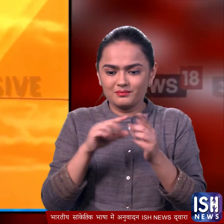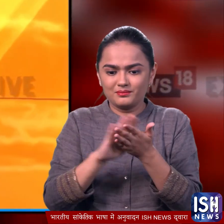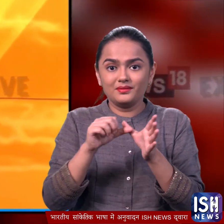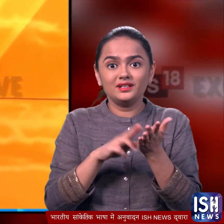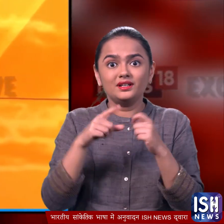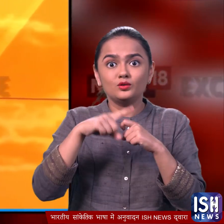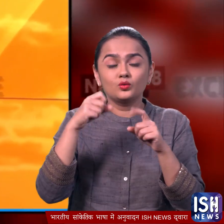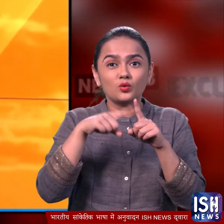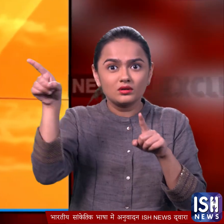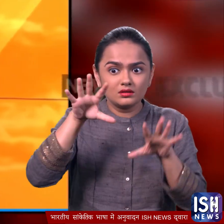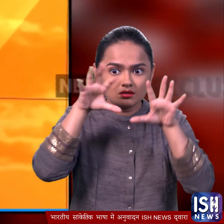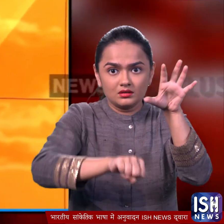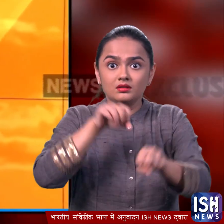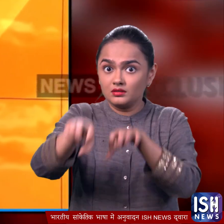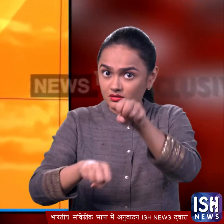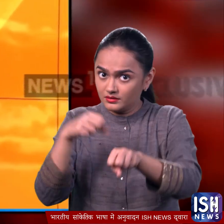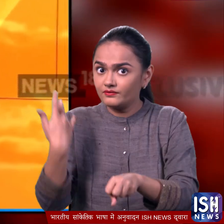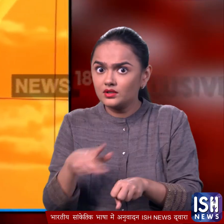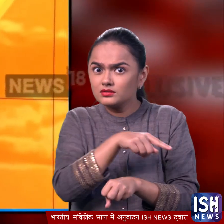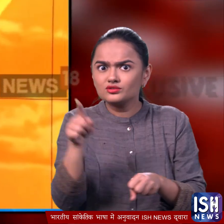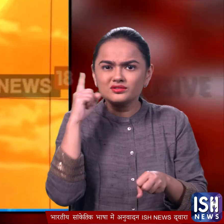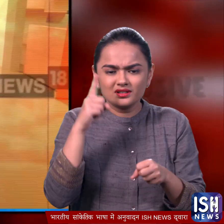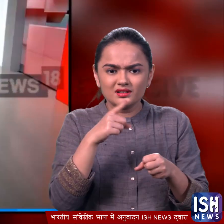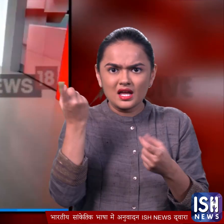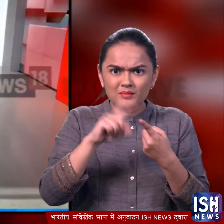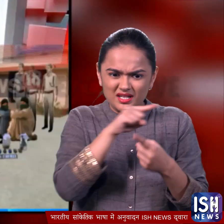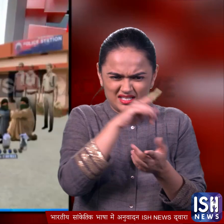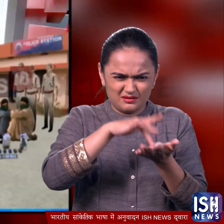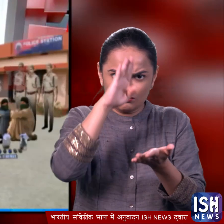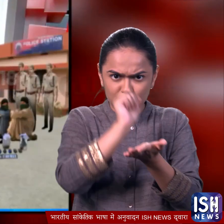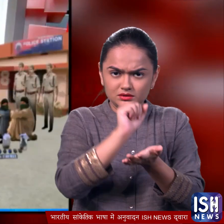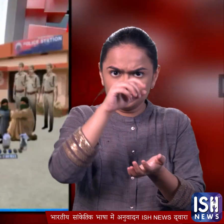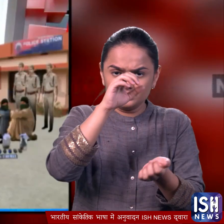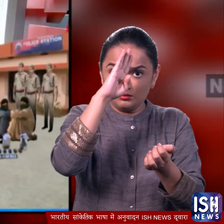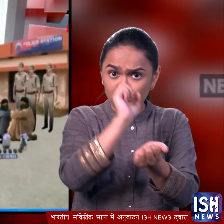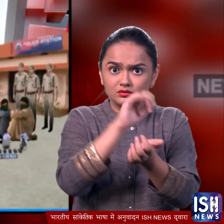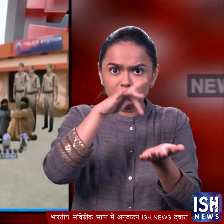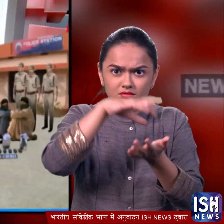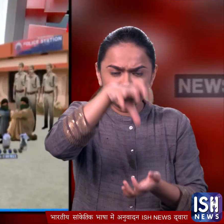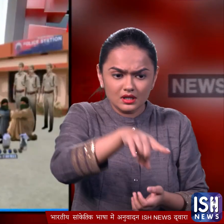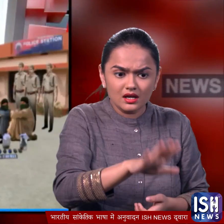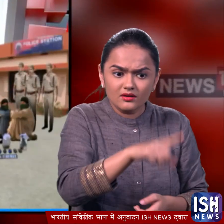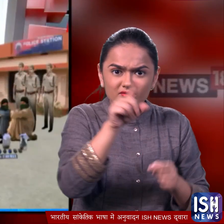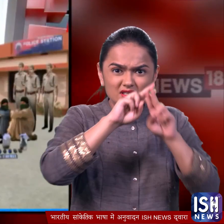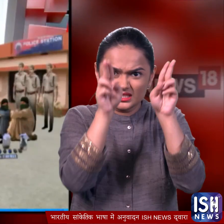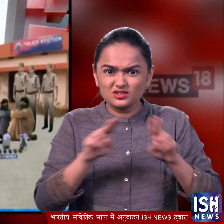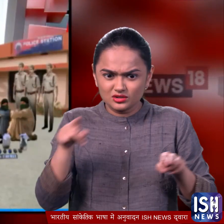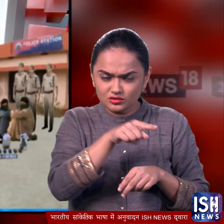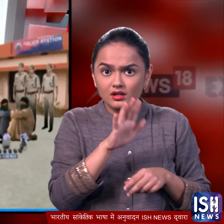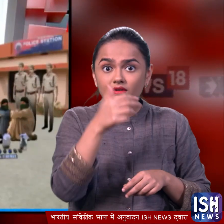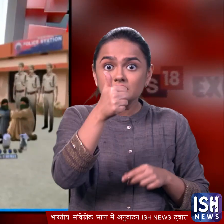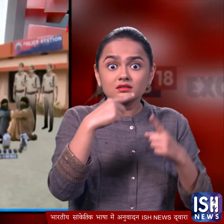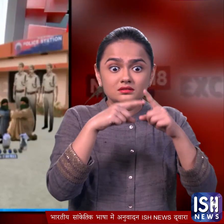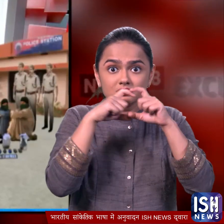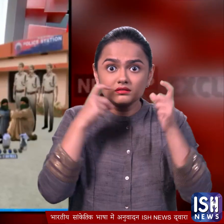ने पठानकोट हमले के मुख्य आरोपियों के पकड़े जाने का दावा किया और बताया कि शहीद भगत सिंह नगर पुलिस ने आतंकी संगठन